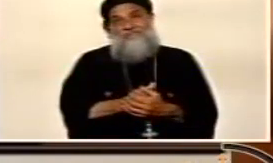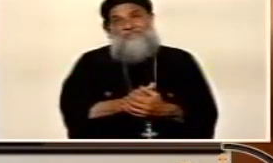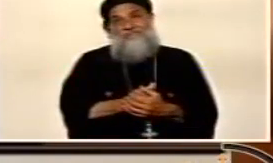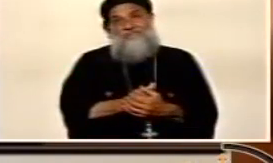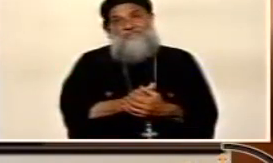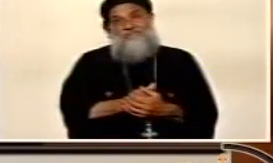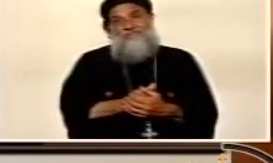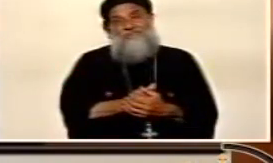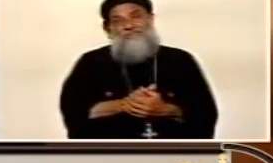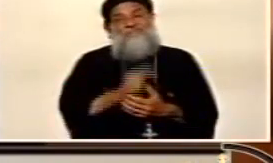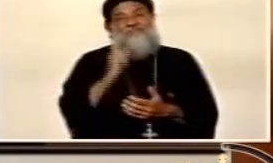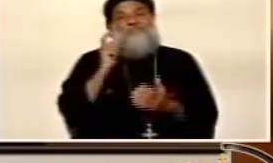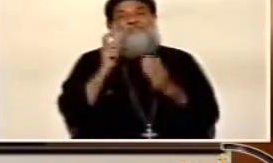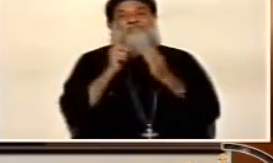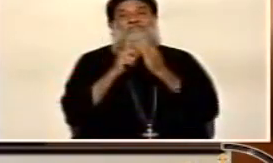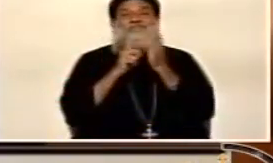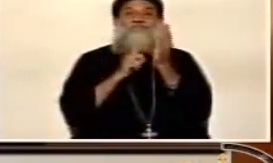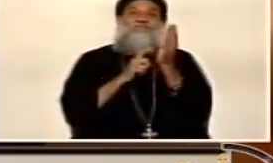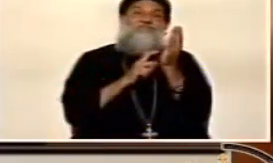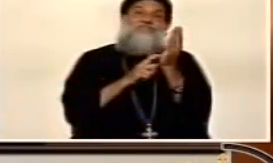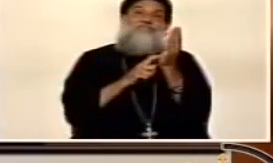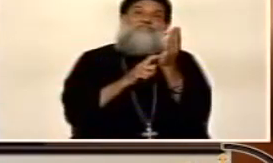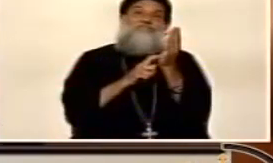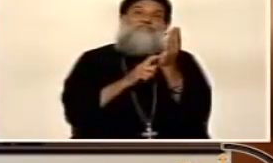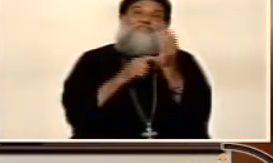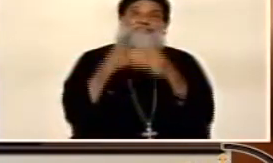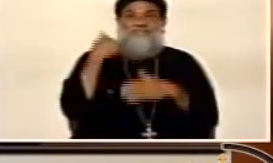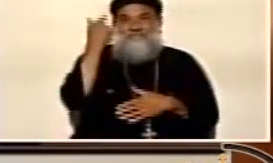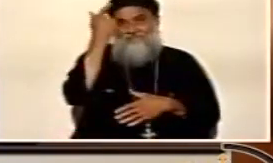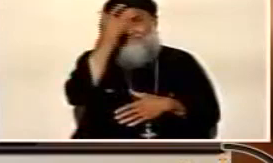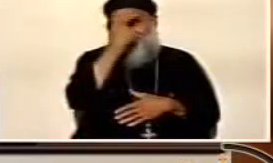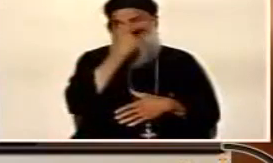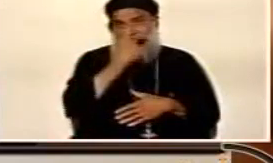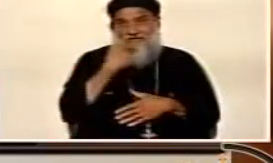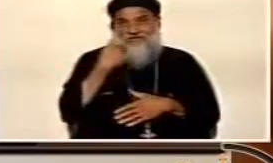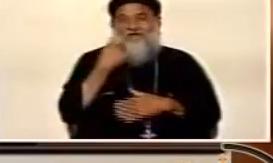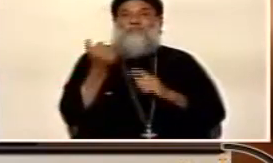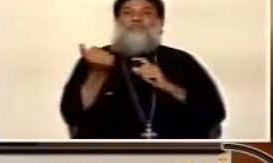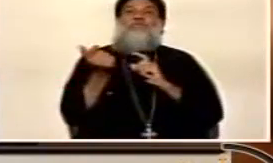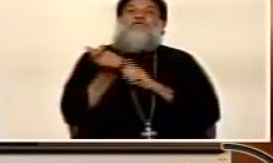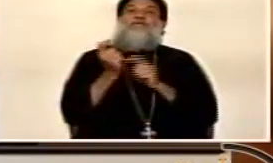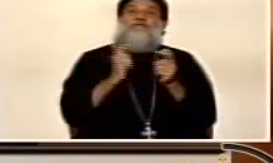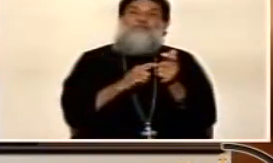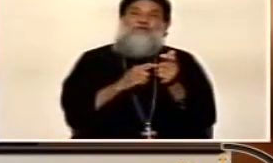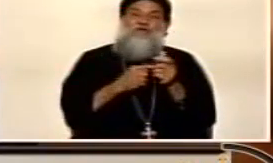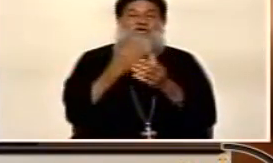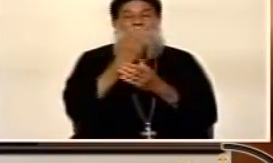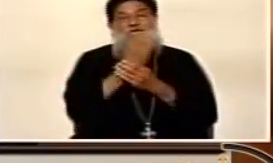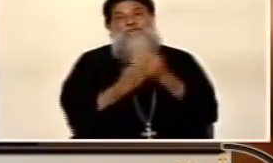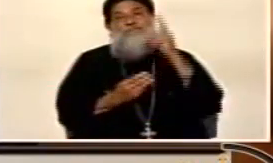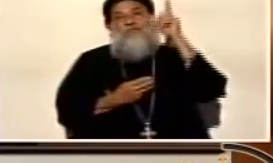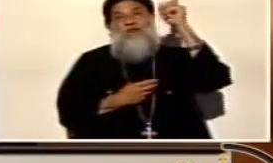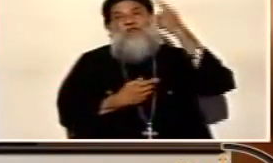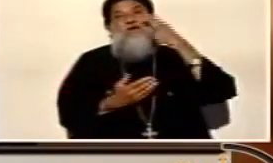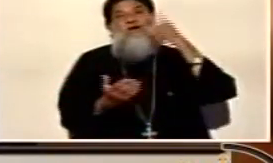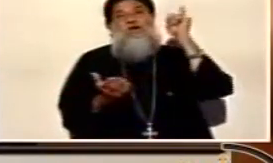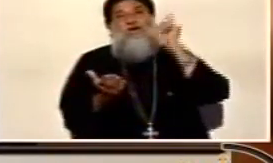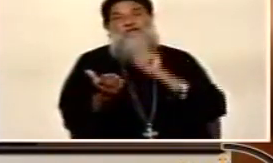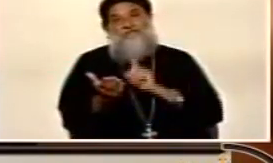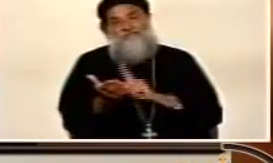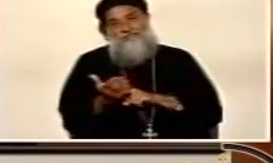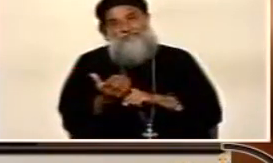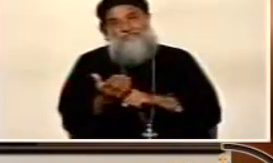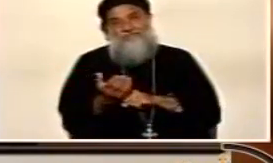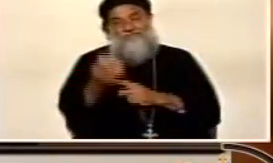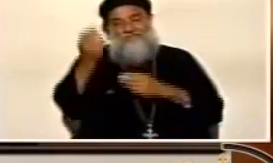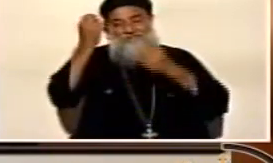انه لازم يبقى فيه صفات السيد المسيح ابن الله الحقيقي اللي